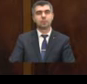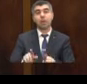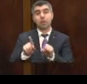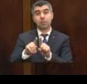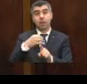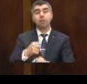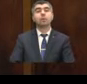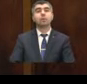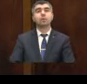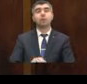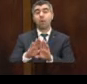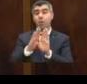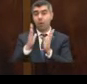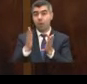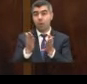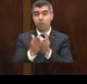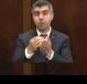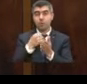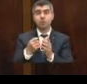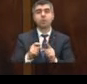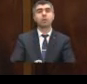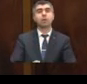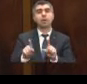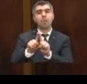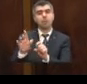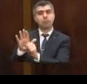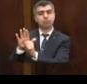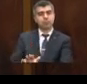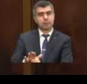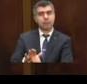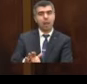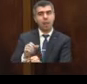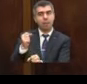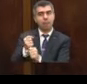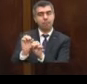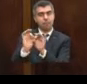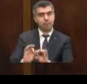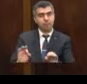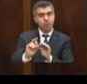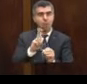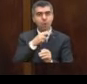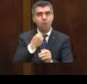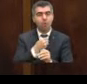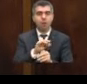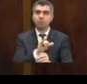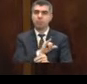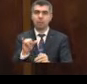إلساق جميع الكبوات والإخفاقات بالحكومة وإعطاء وتنسيب النجاحات